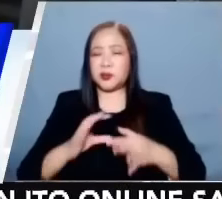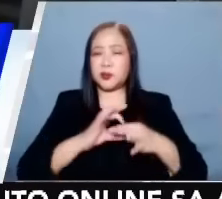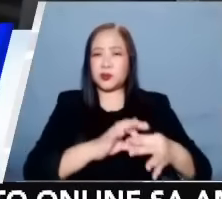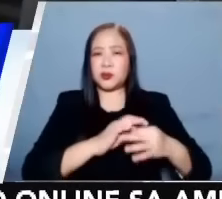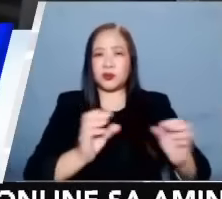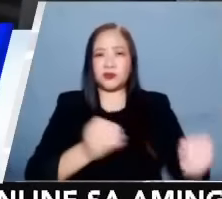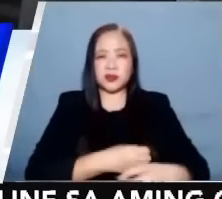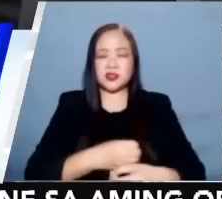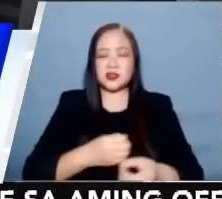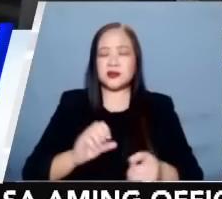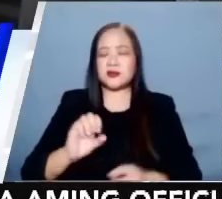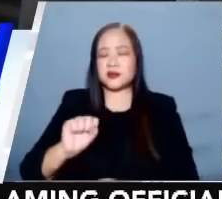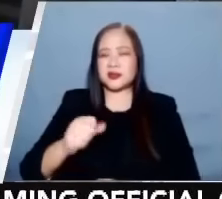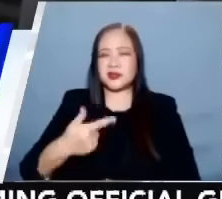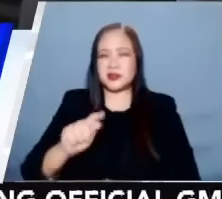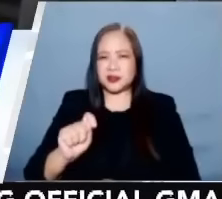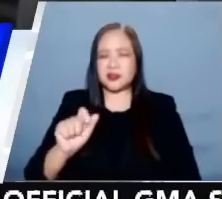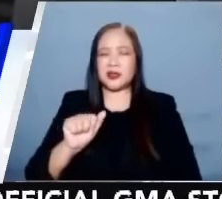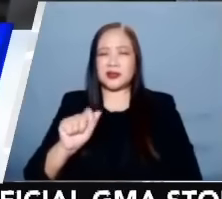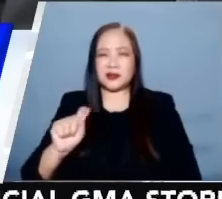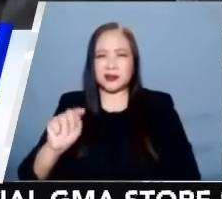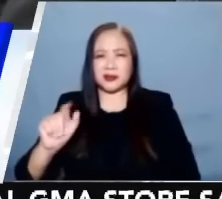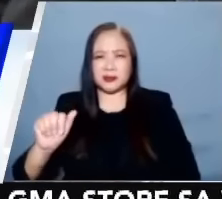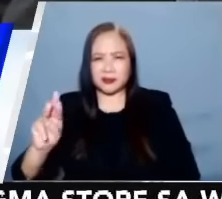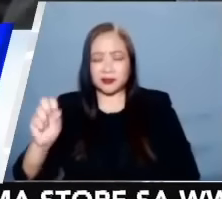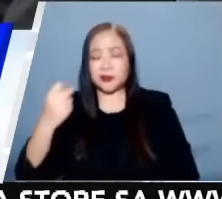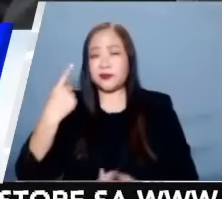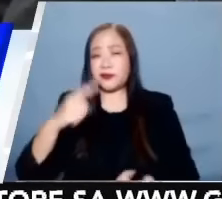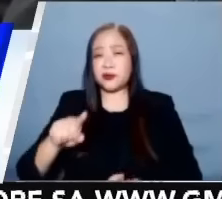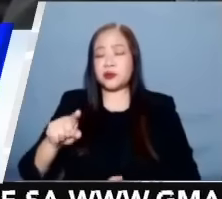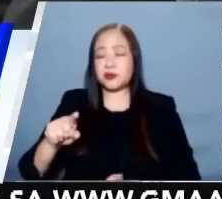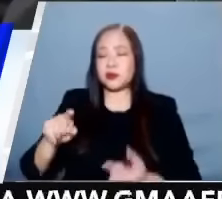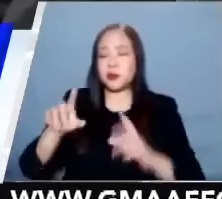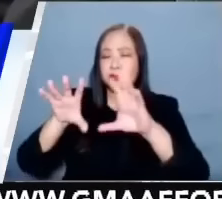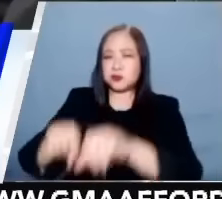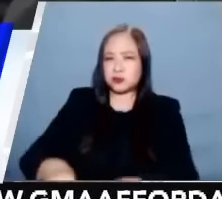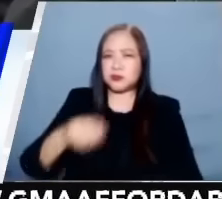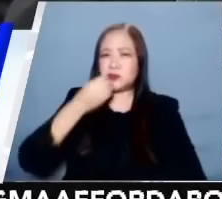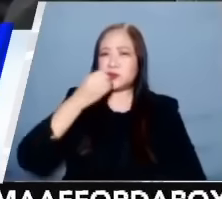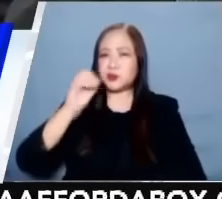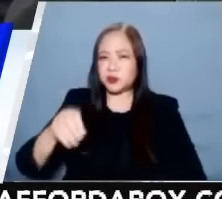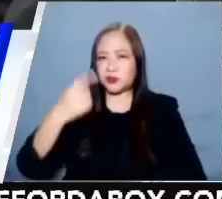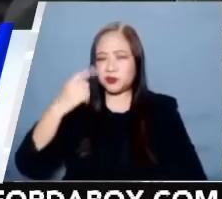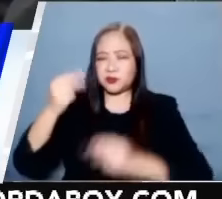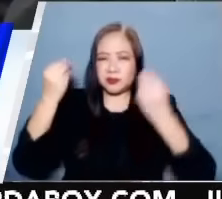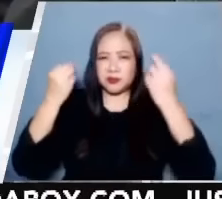ng Senate para sa pagpapatupad ng arrest order para kina Guo.